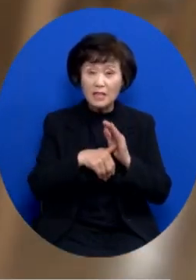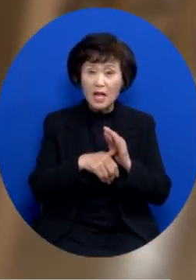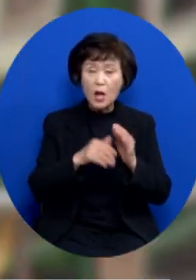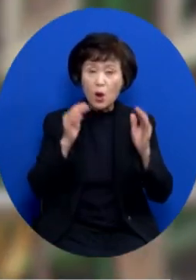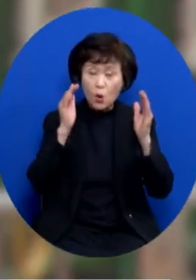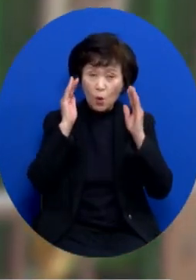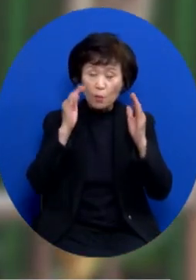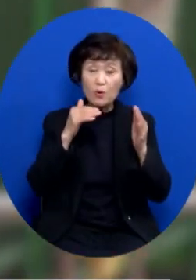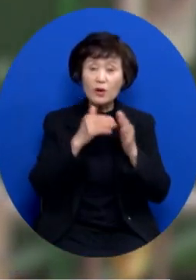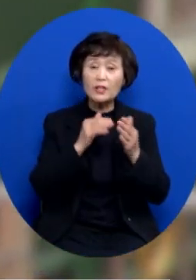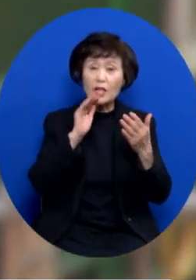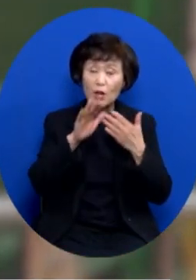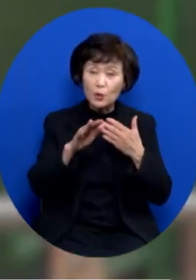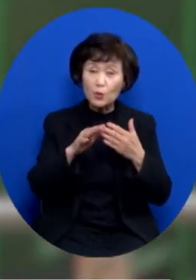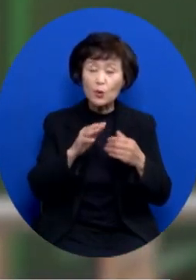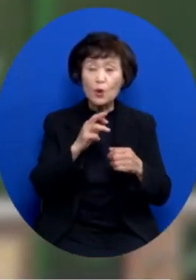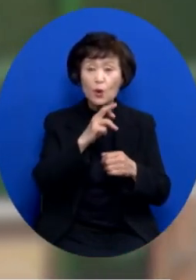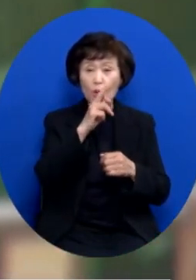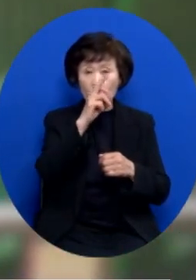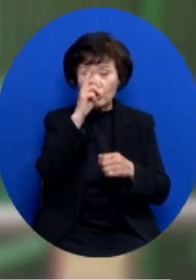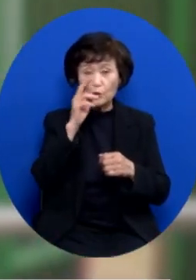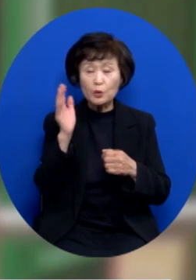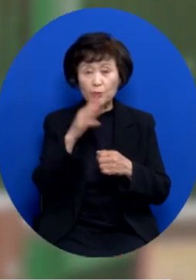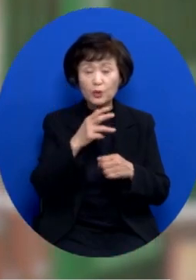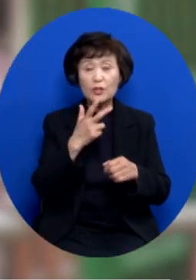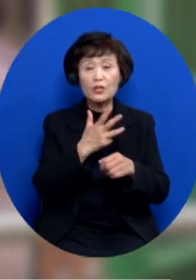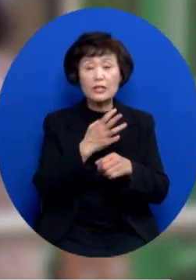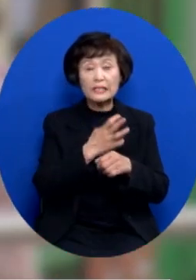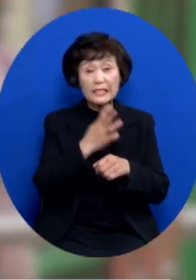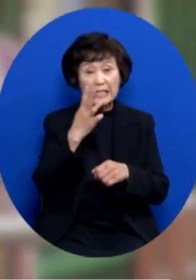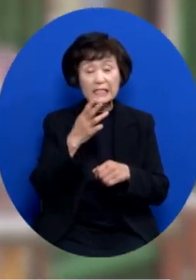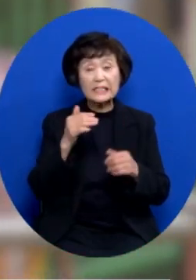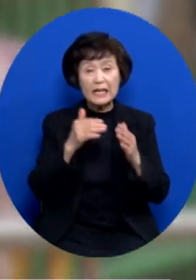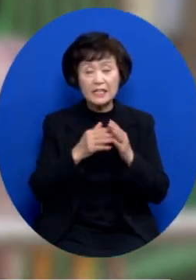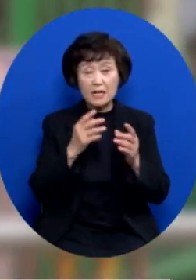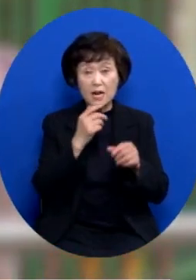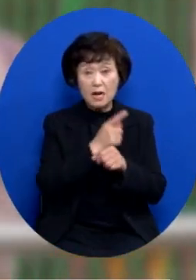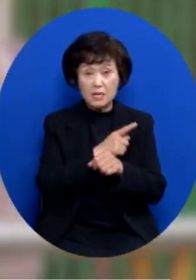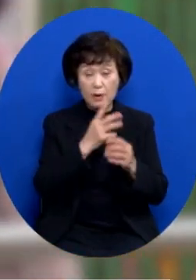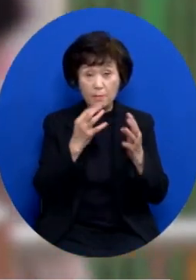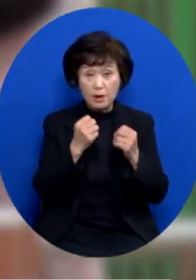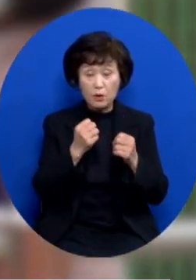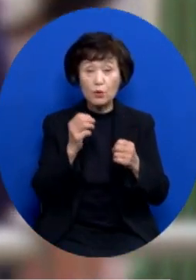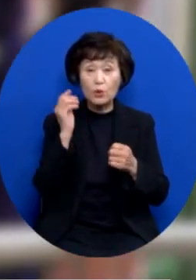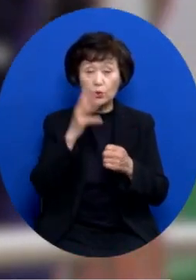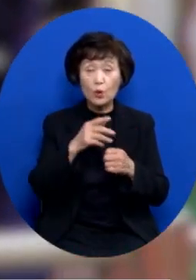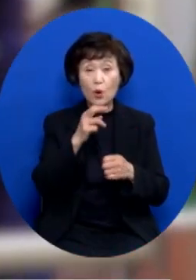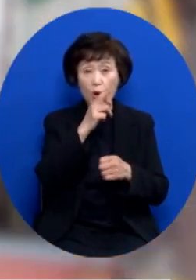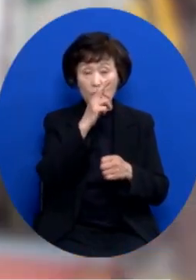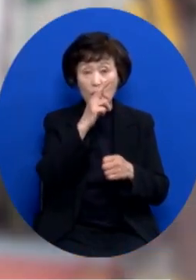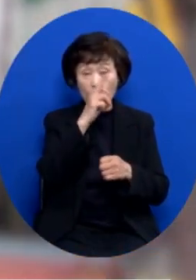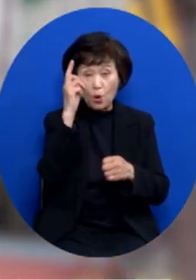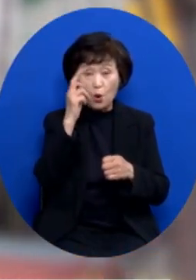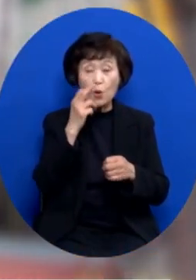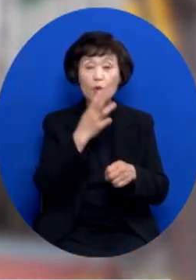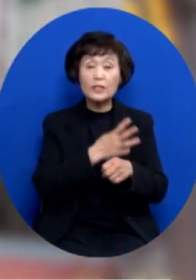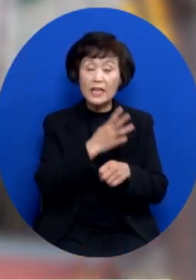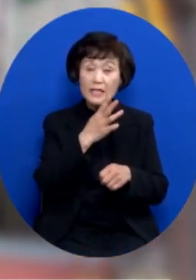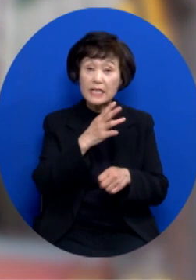후에서 오후 3시 응답이 63.4%로 가장 많았고 이어 오후 3시에서